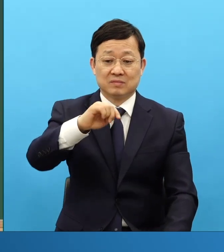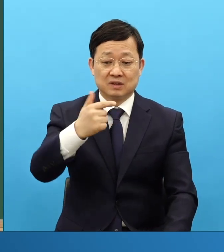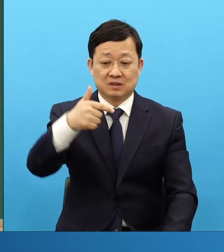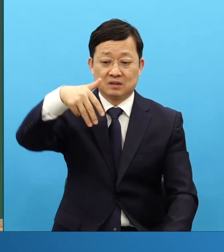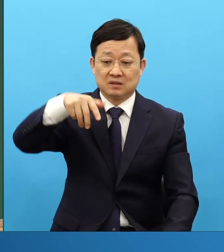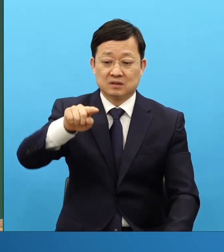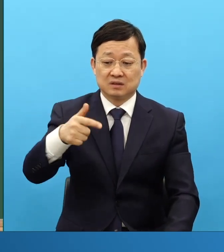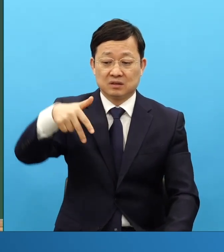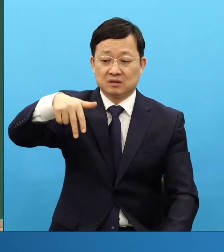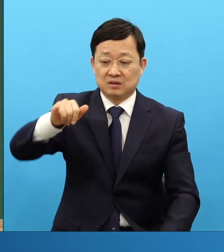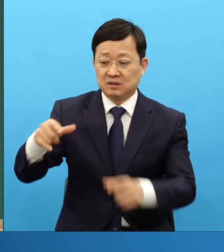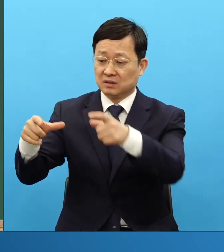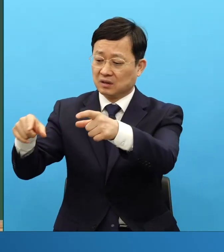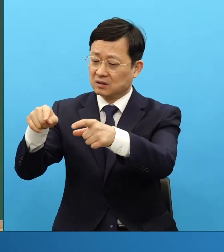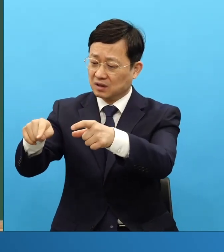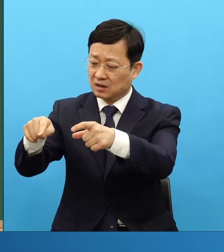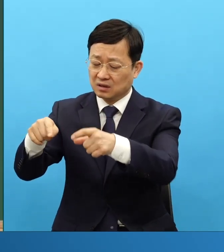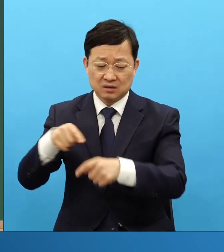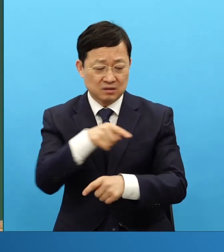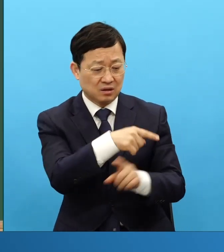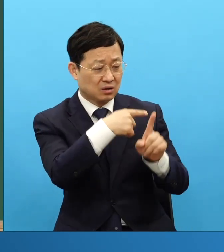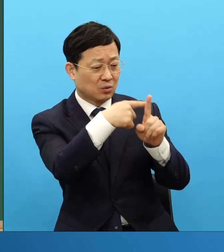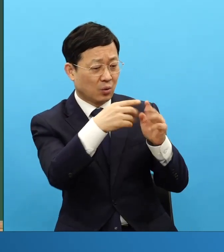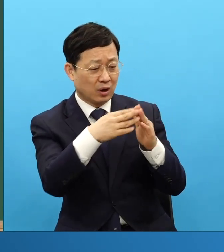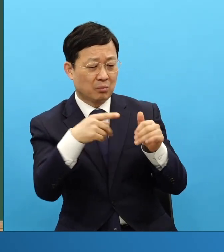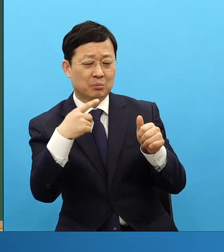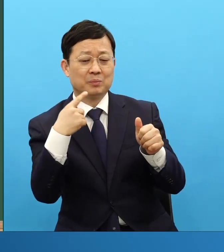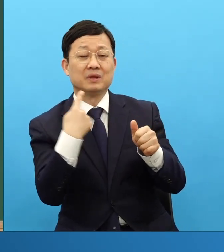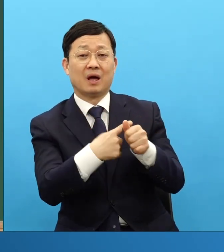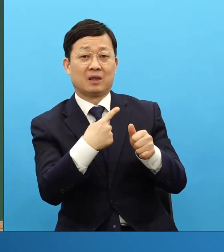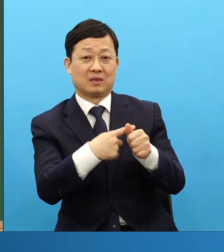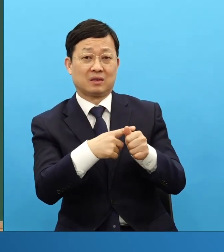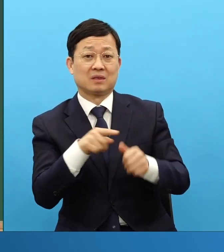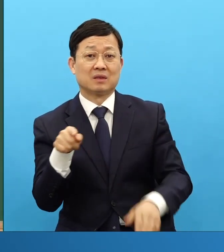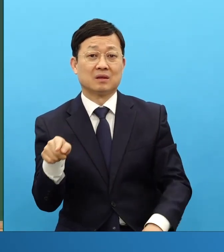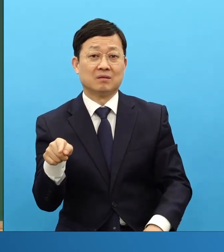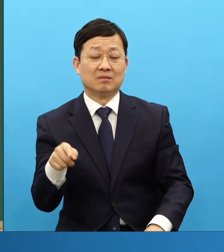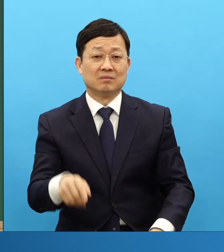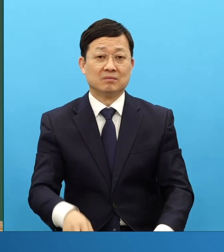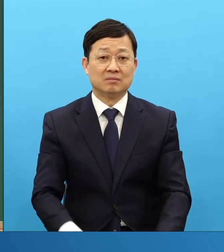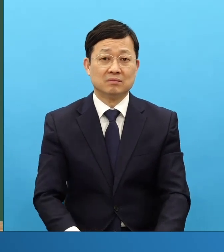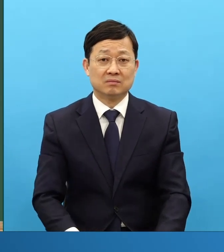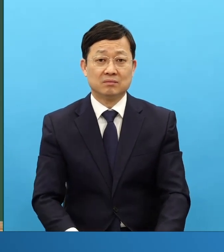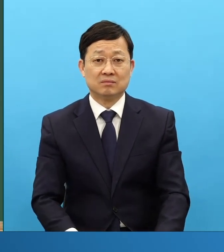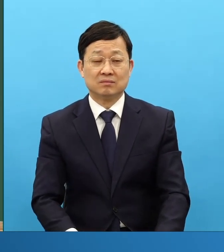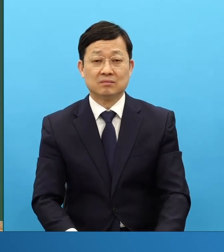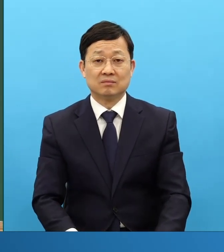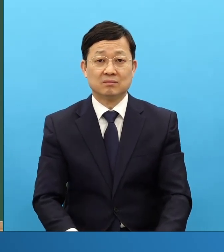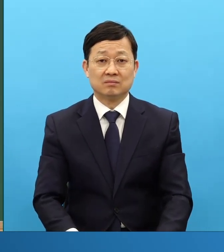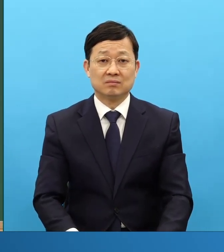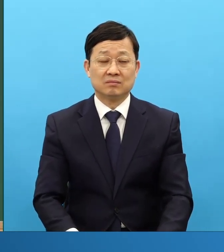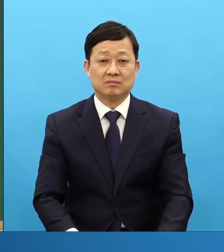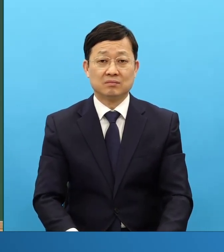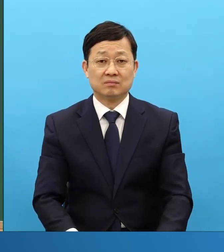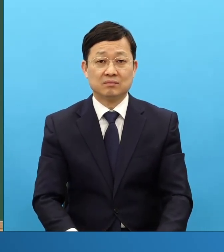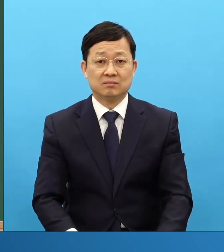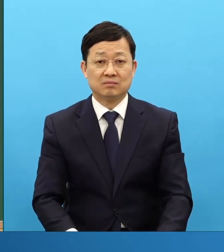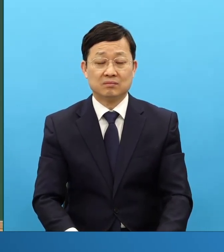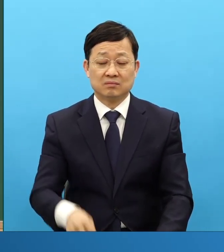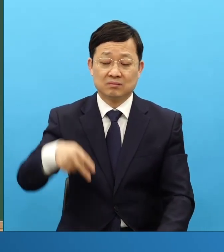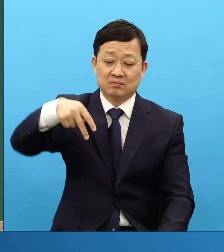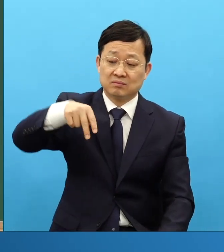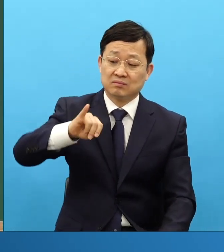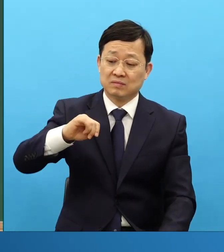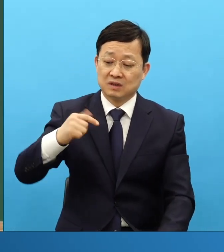우리를 보고 비난하는 내용이 그거 아닙니까? And so that's what the Shinji organization is criticizing us over. 저 사람들은 우리 보고 하는 소리요. 하나님 안